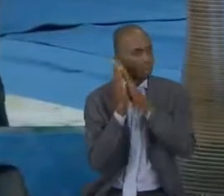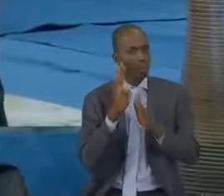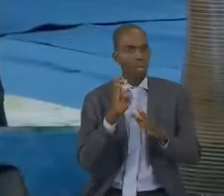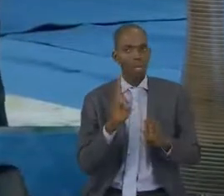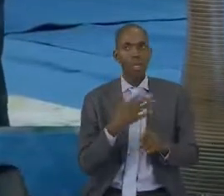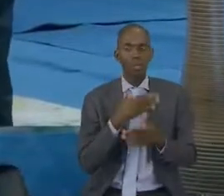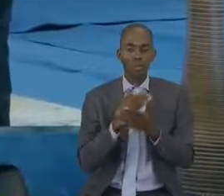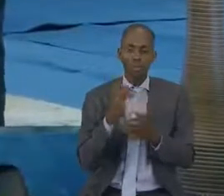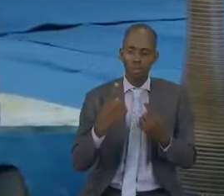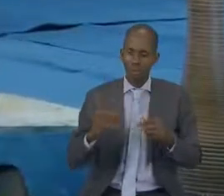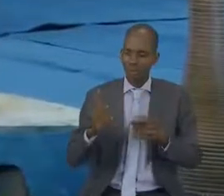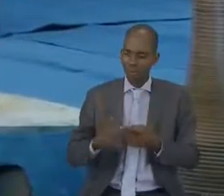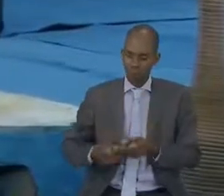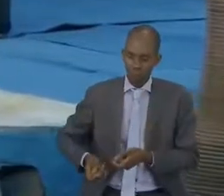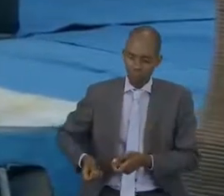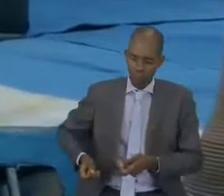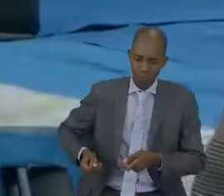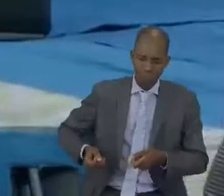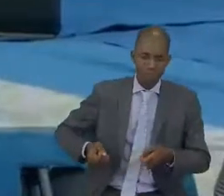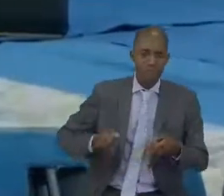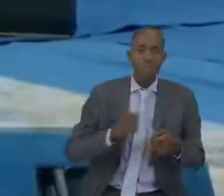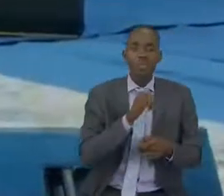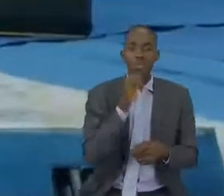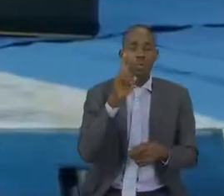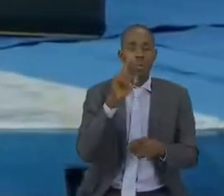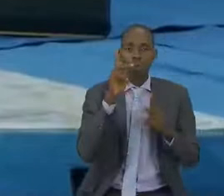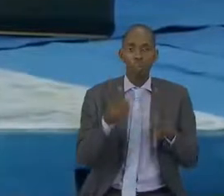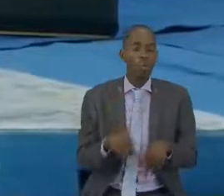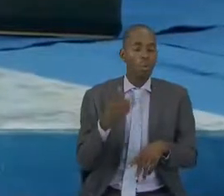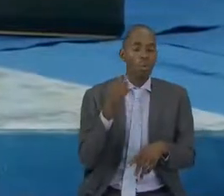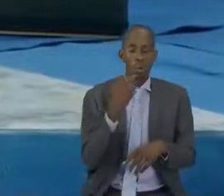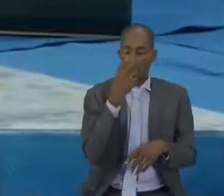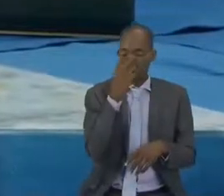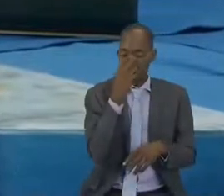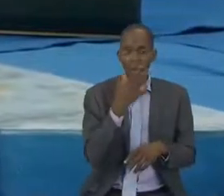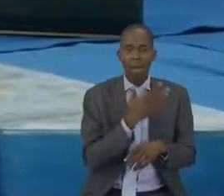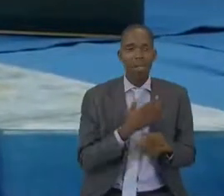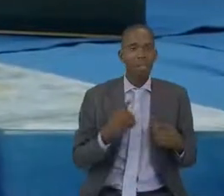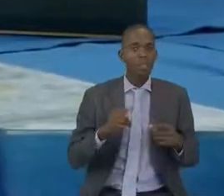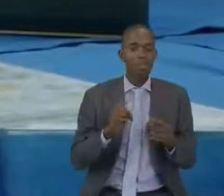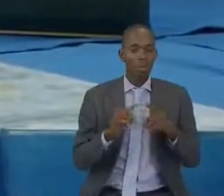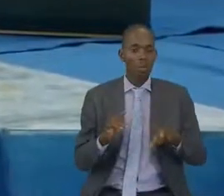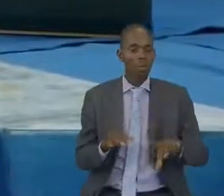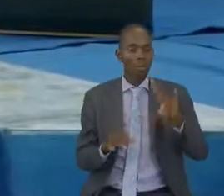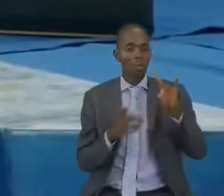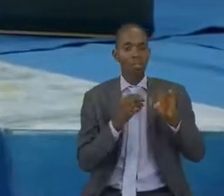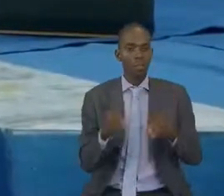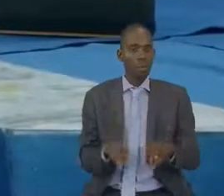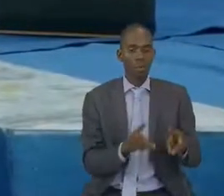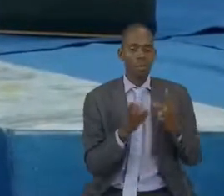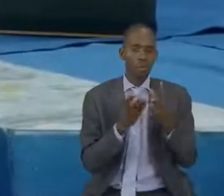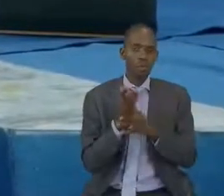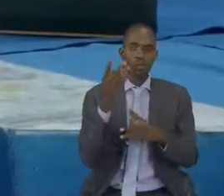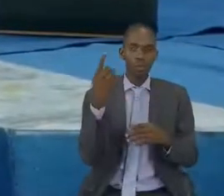porter. Personne n'était aveugle, essayant de chercher son chemin dans la mer.